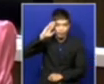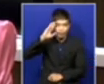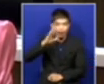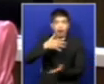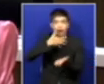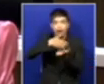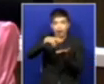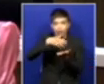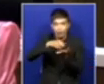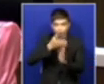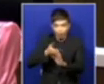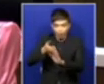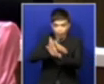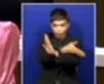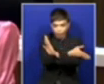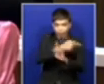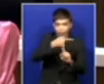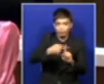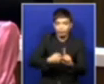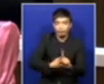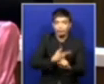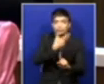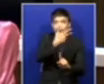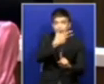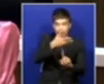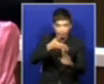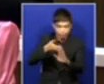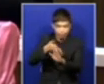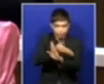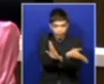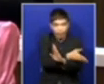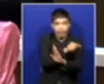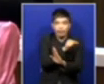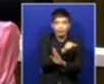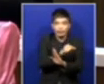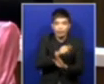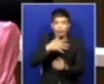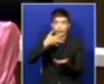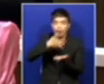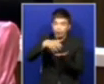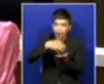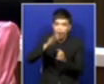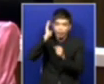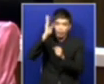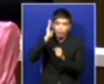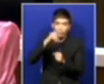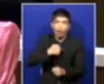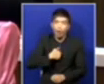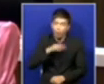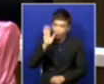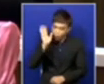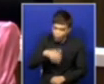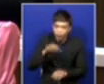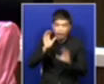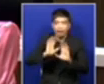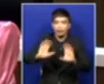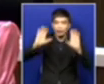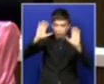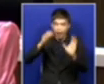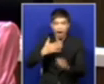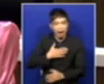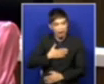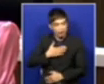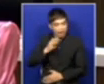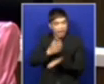กาศพรกฉุกเฉินต้นๆเดือนมีนาคมครับบอกว่าโอ้ยไม่มีรัฐบาลไหนที่ดูแลพี่น้องประชาชนด้วยการแจกเงินมากกว่ารัฐบาลผ